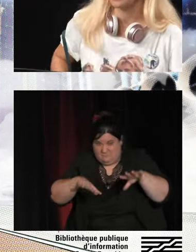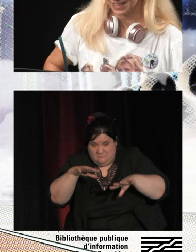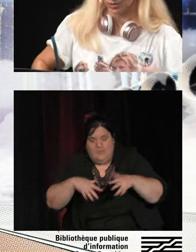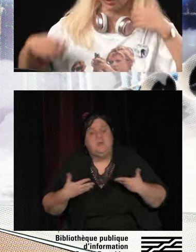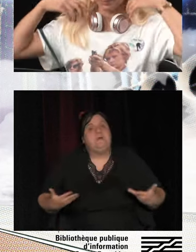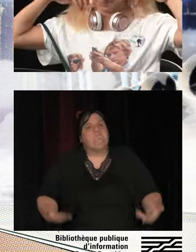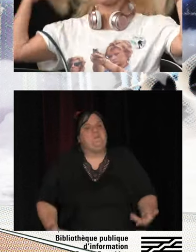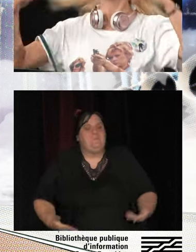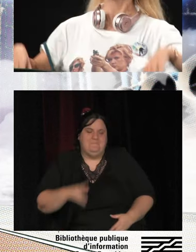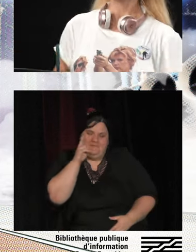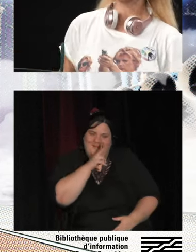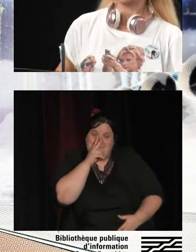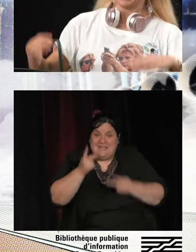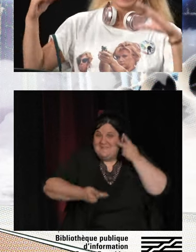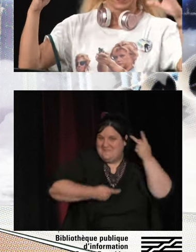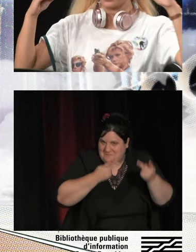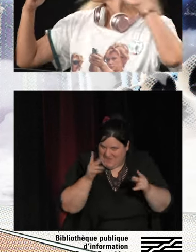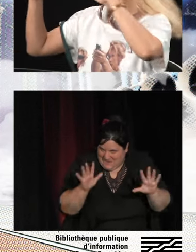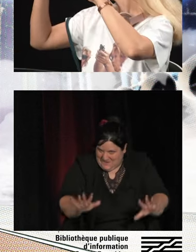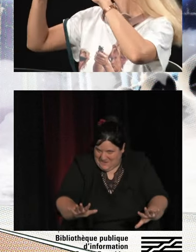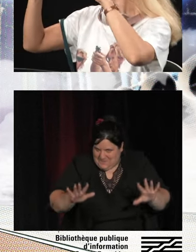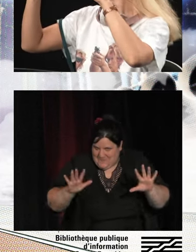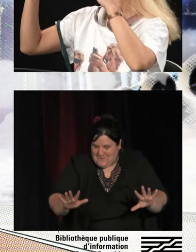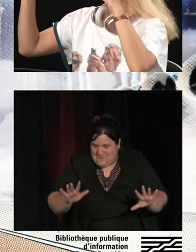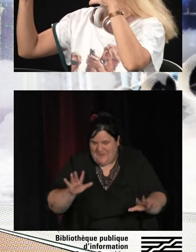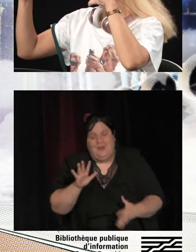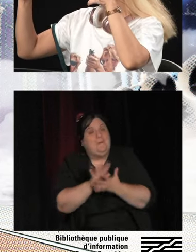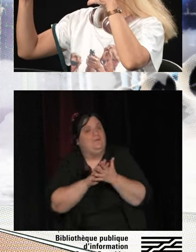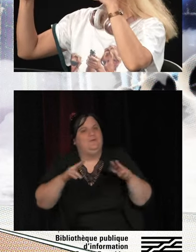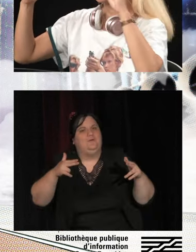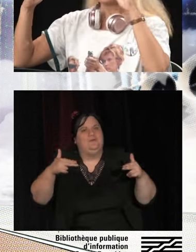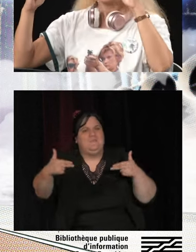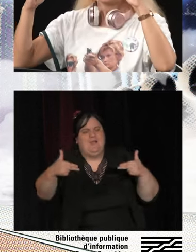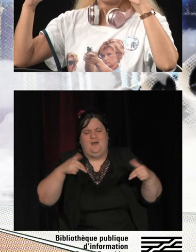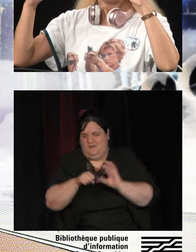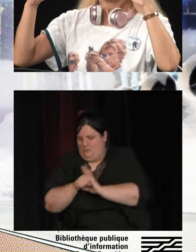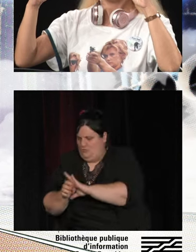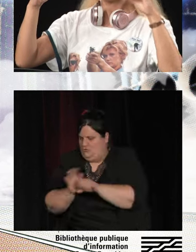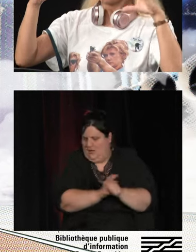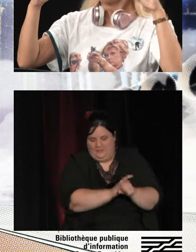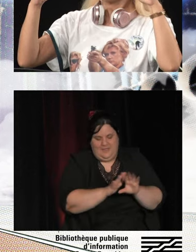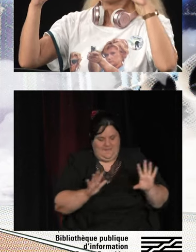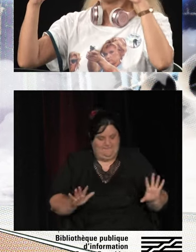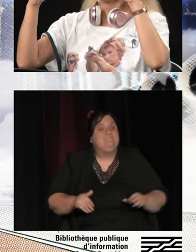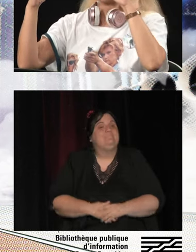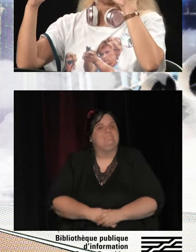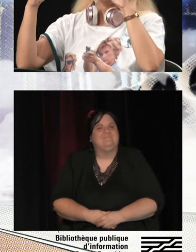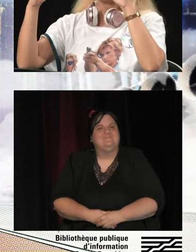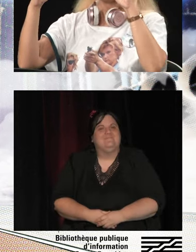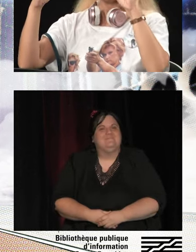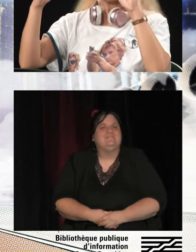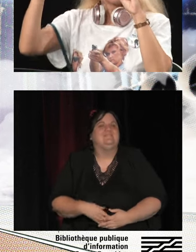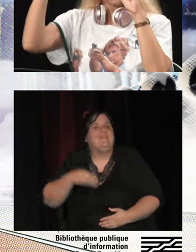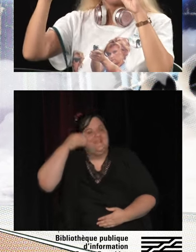Blague visuelle, attention. Attends, il faut faire gauche-droite avec la caméra. Ok. Donc c'est Mario qui arrive au début d'un